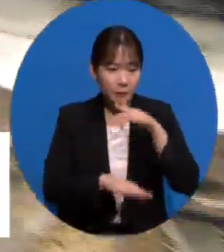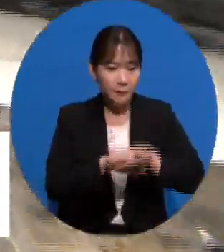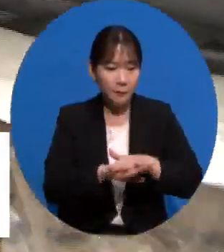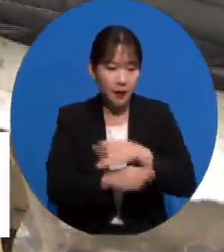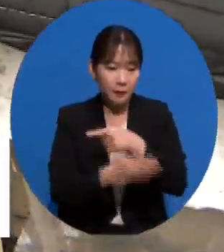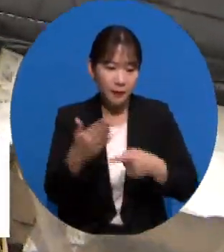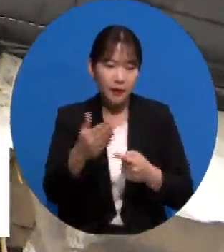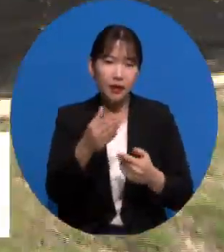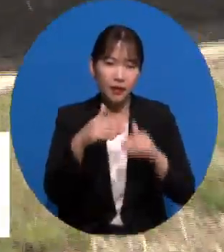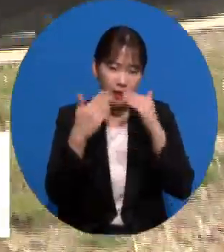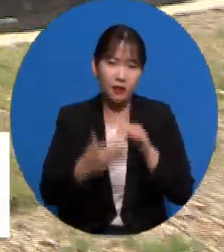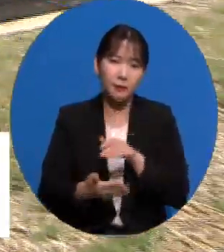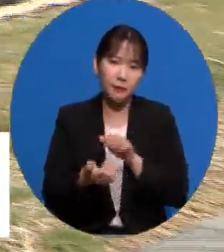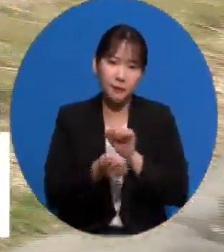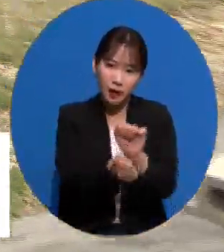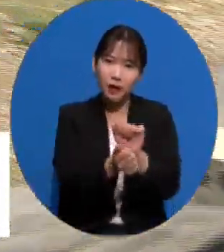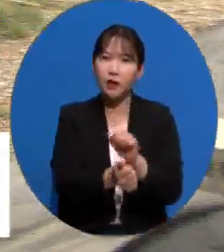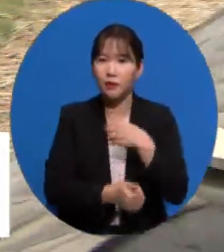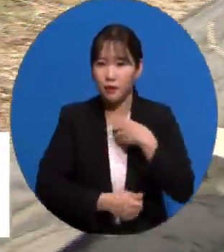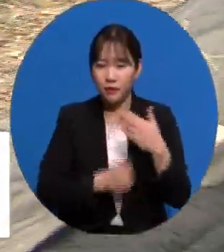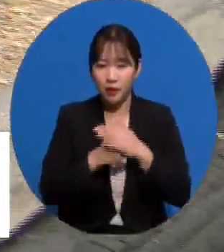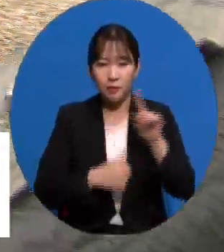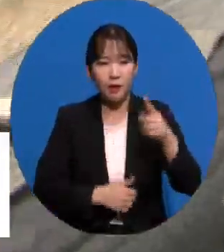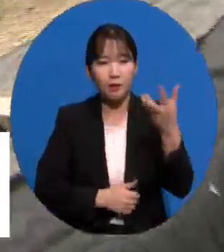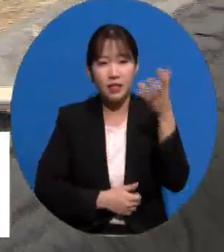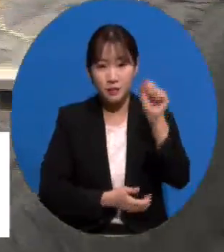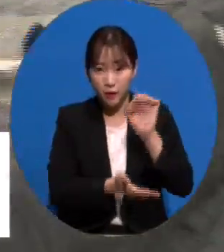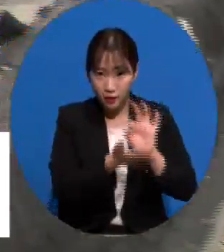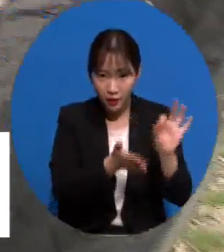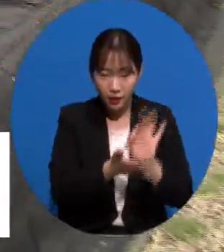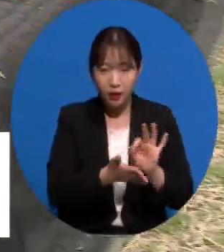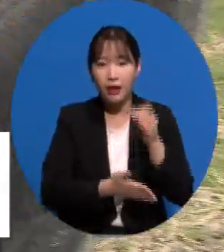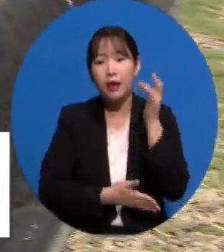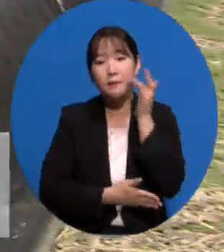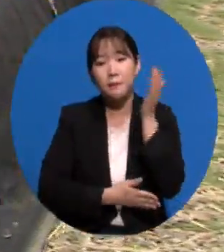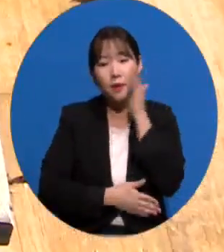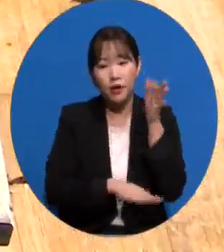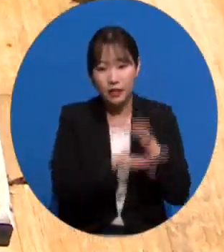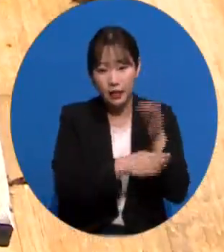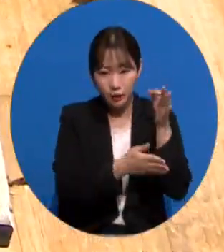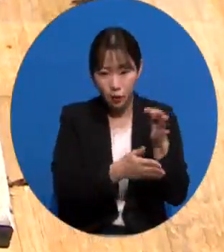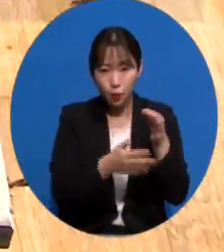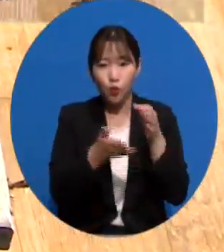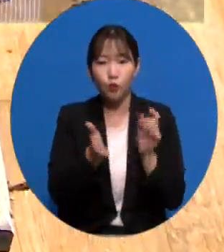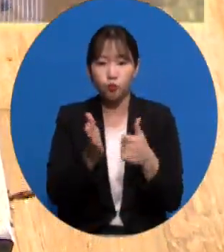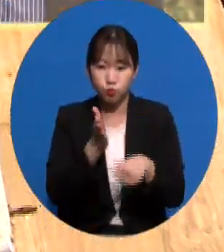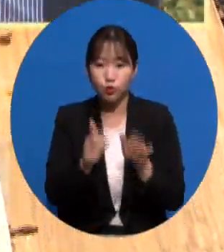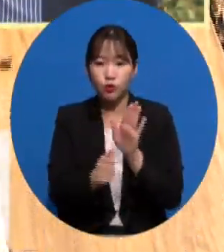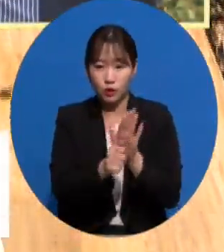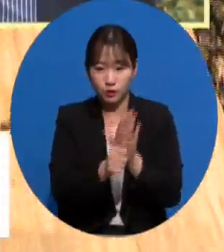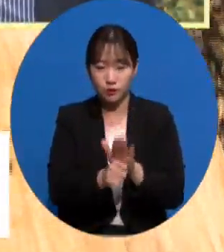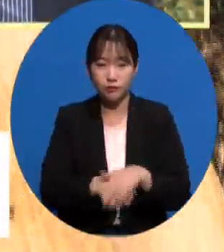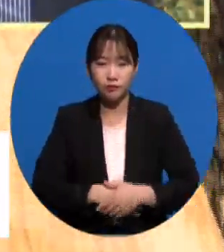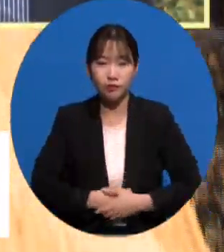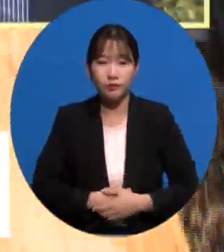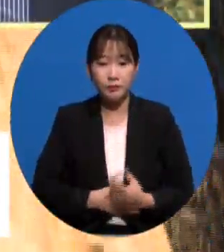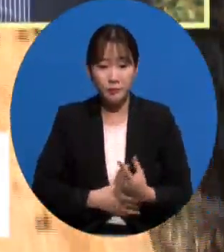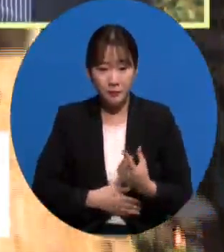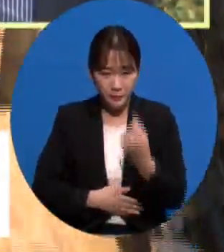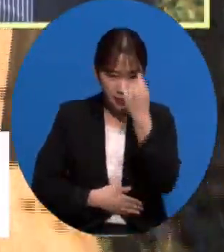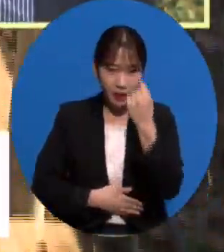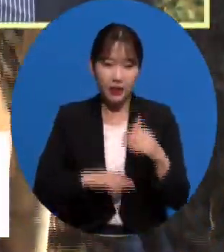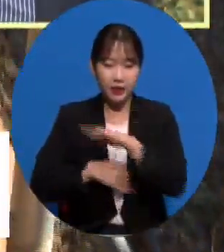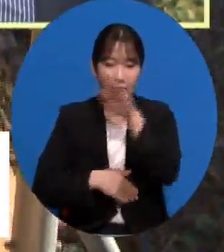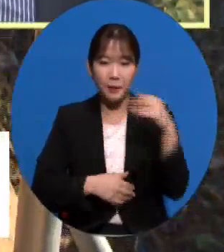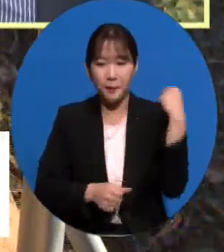만큼 180억 규모의 꿀벌 구입 비용과 기자재 등을 긴급 지원하기로 했습니다. 빠른 시일 내에 전체적으로 복구를 해야 되겠다.